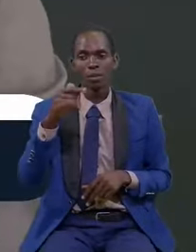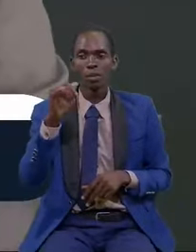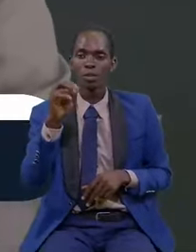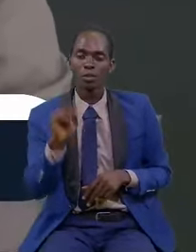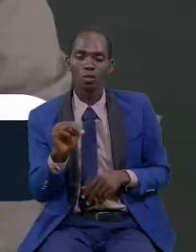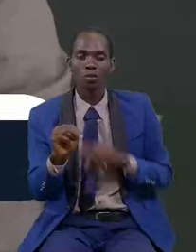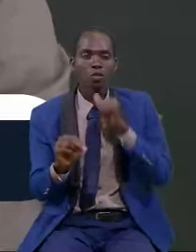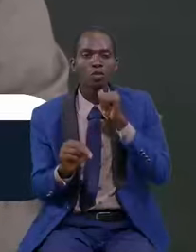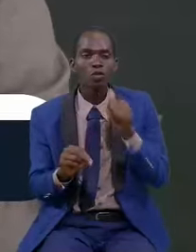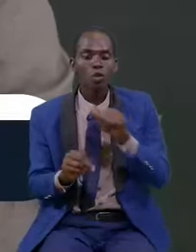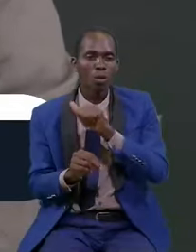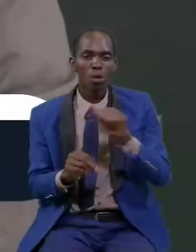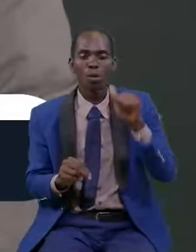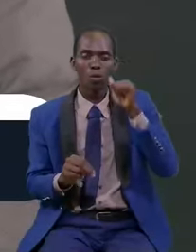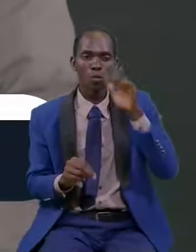la Vierge